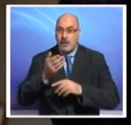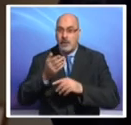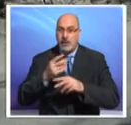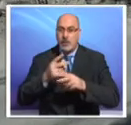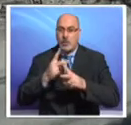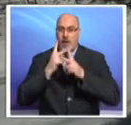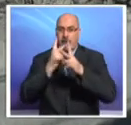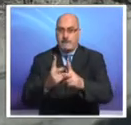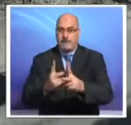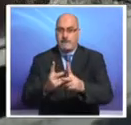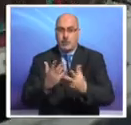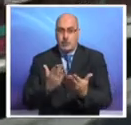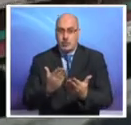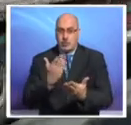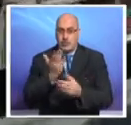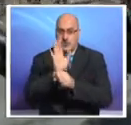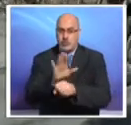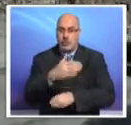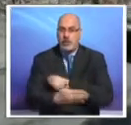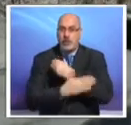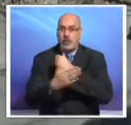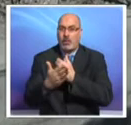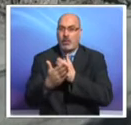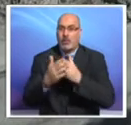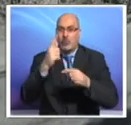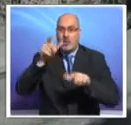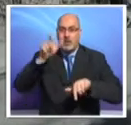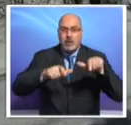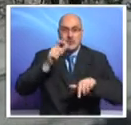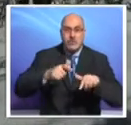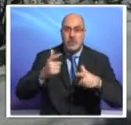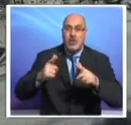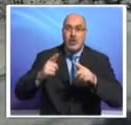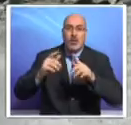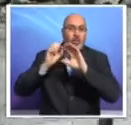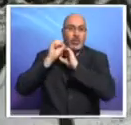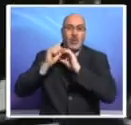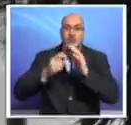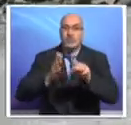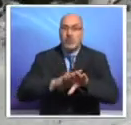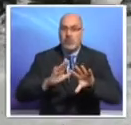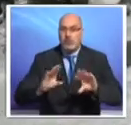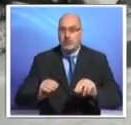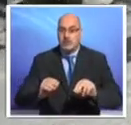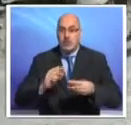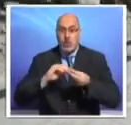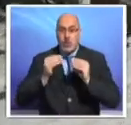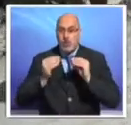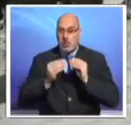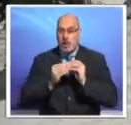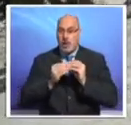الغوطة اليوم لتقديم المساعدات اللازمة للسكان العالقين هناك، بعد أن تعذر على